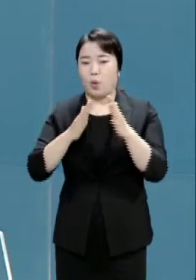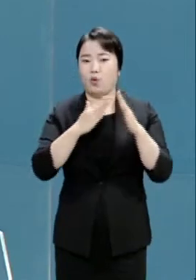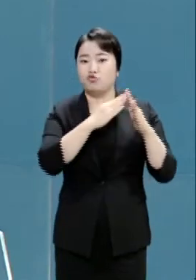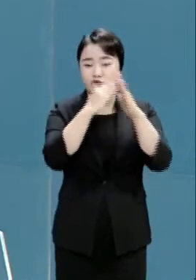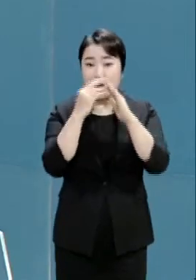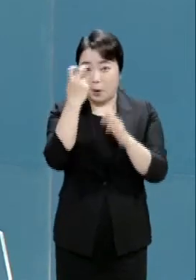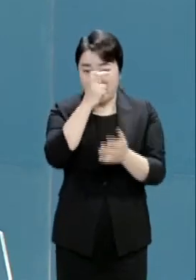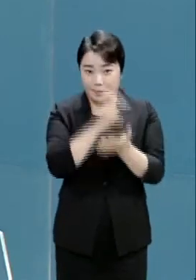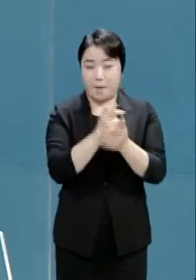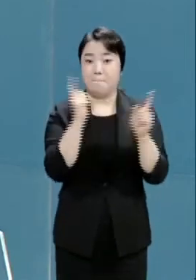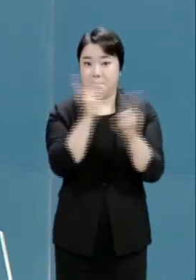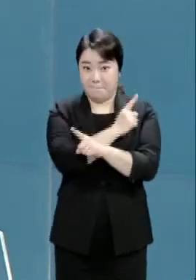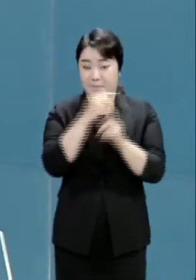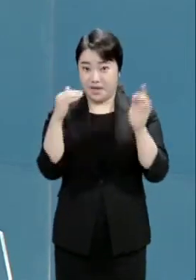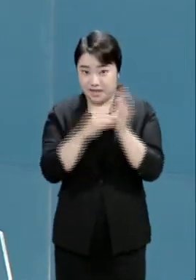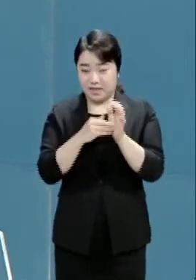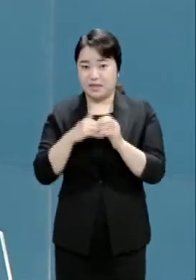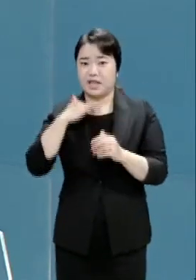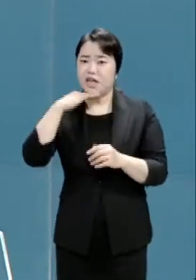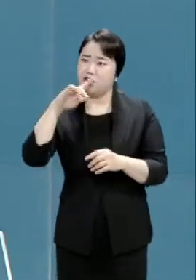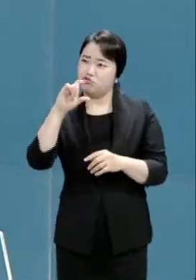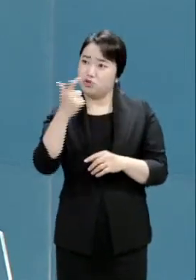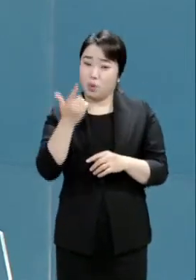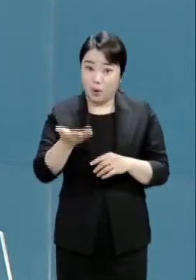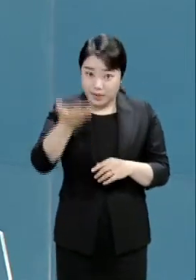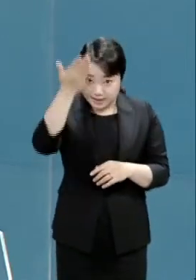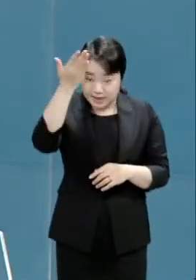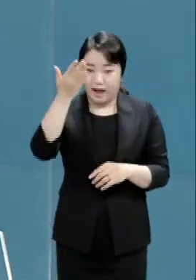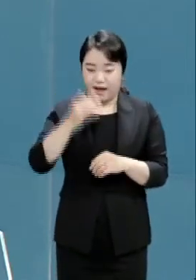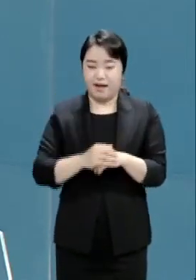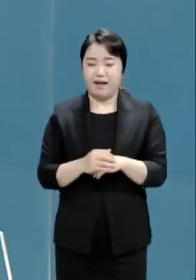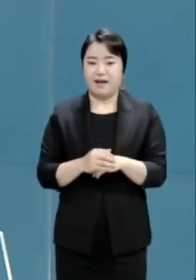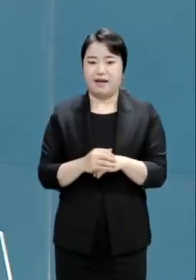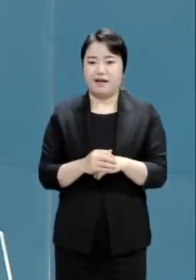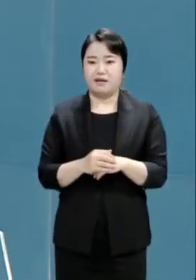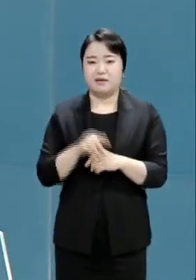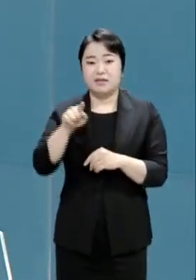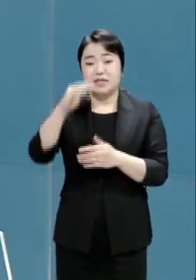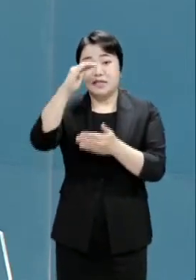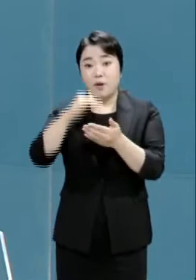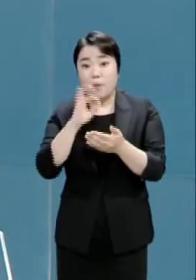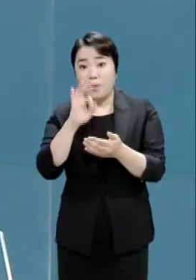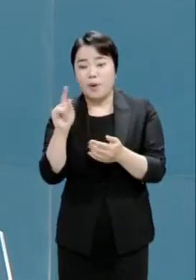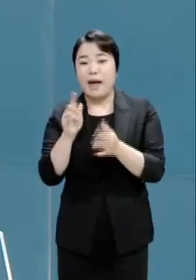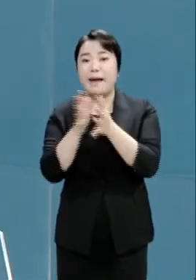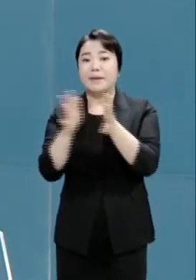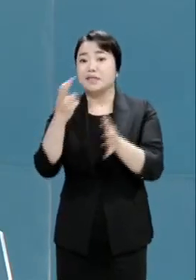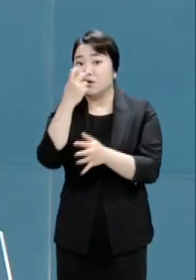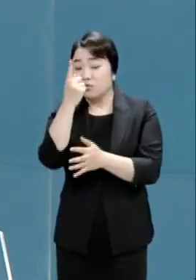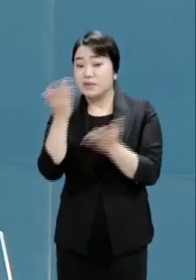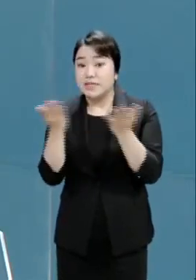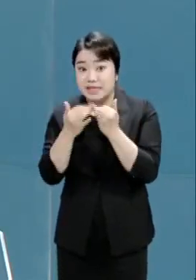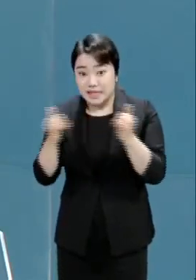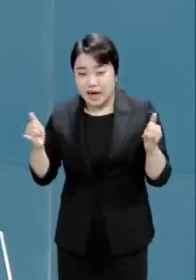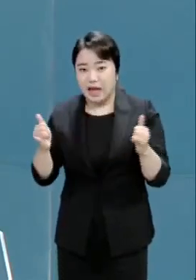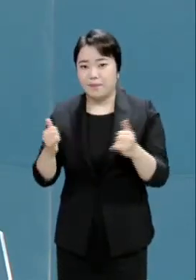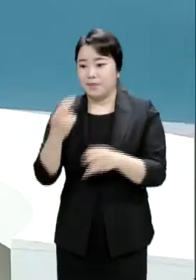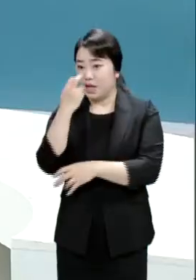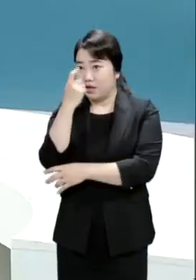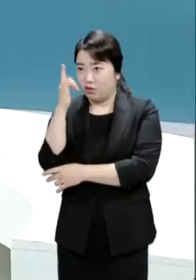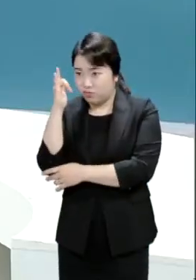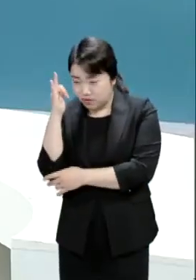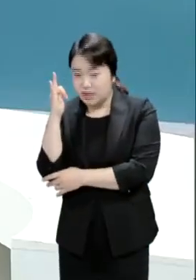공동주택관리법이 개정이 됐어요. 그래서 65조 2항이 삽입이 됐고 이 조항에는 뭐냐면은 아파트 경비 노동자에 대해서는